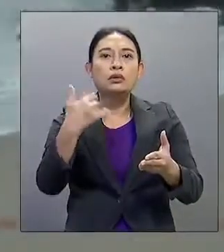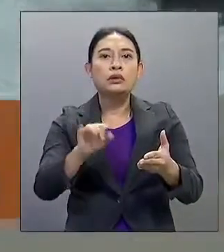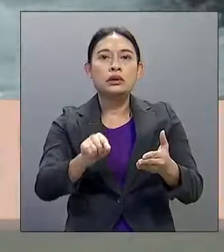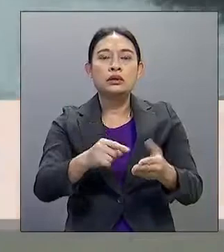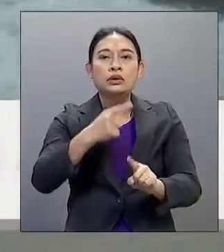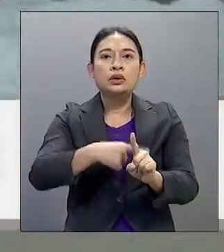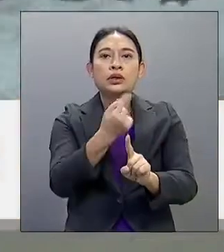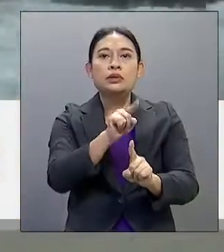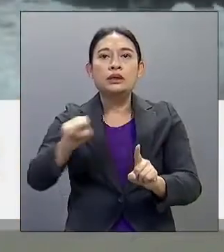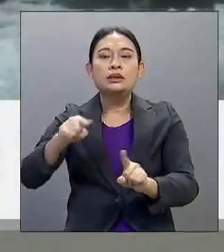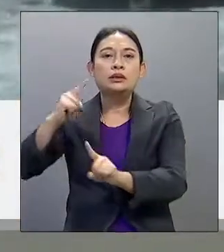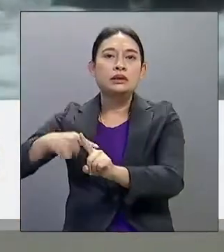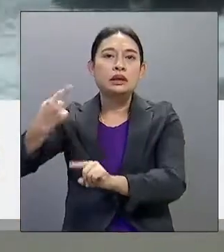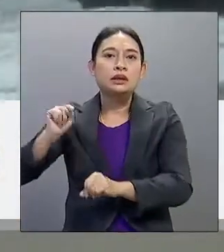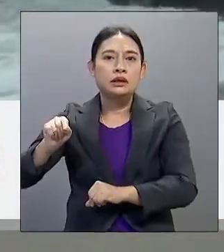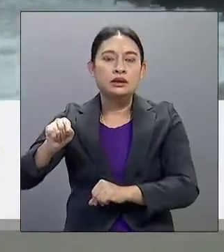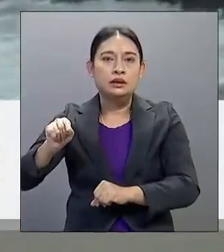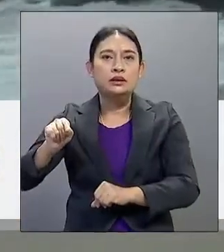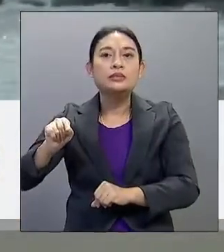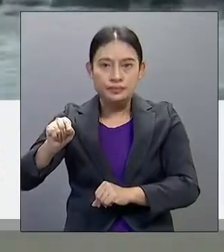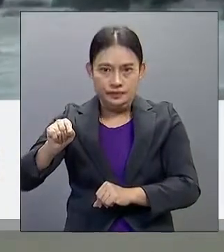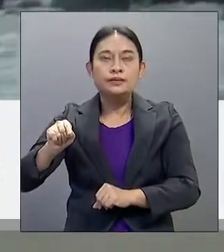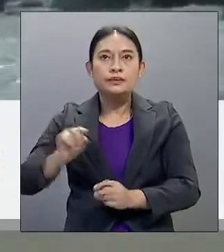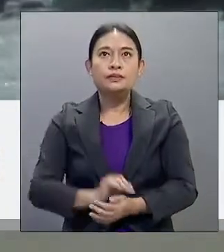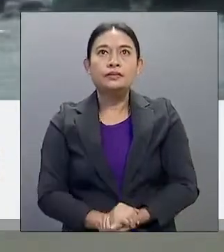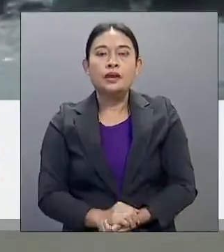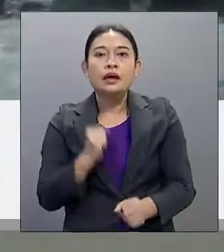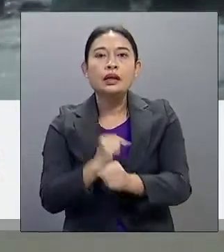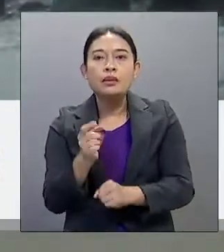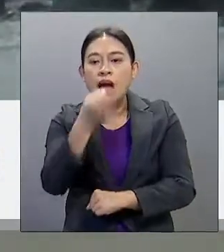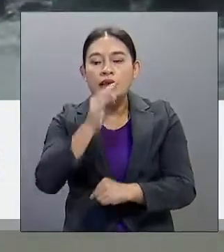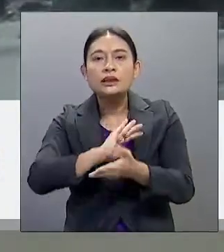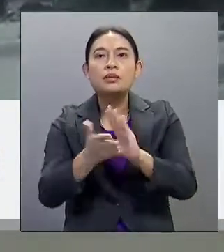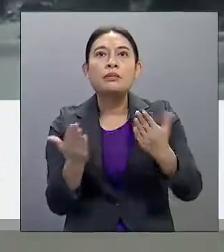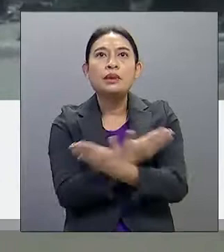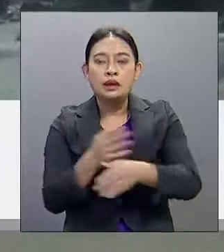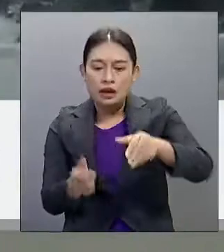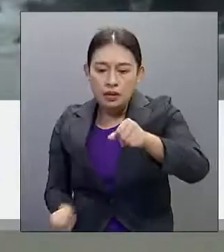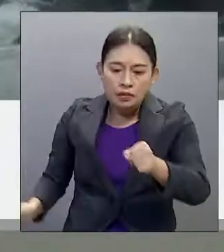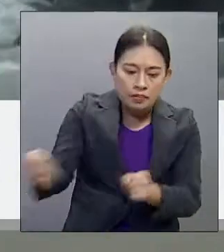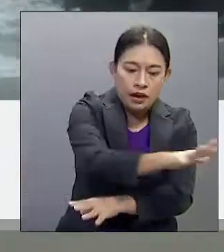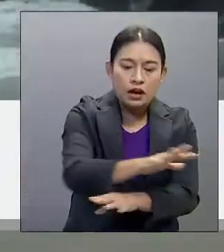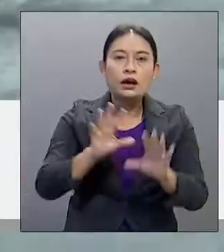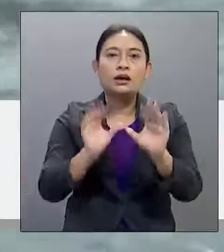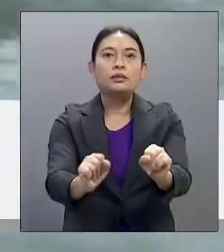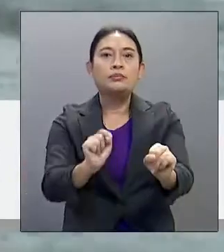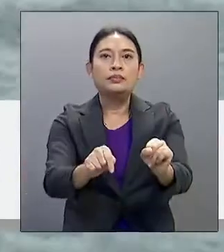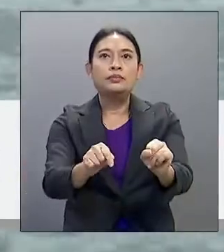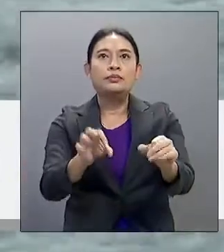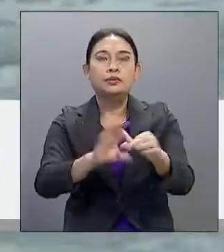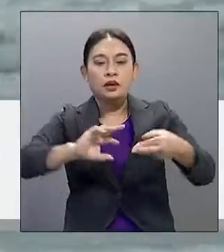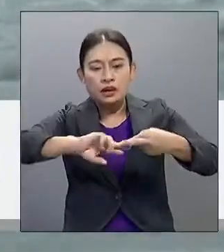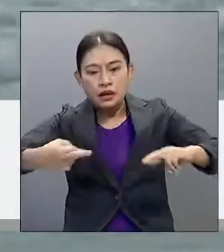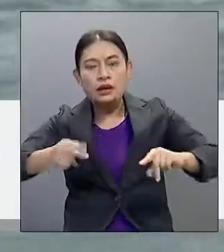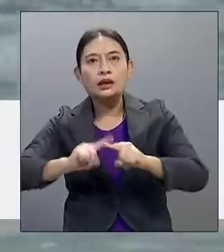กายนถึงมกราคมของปีถัดไปนะครับด้วยการหันมาทำประมงชายฝั่งด้วยเครื่องมือประมงทั้งแหอวน